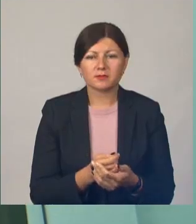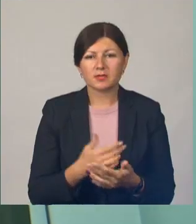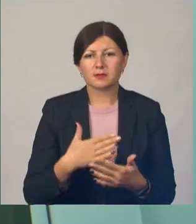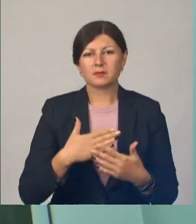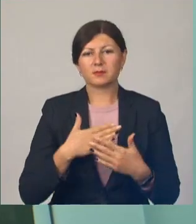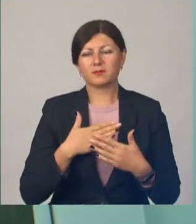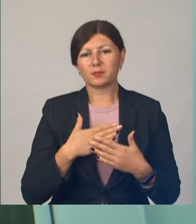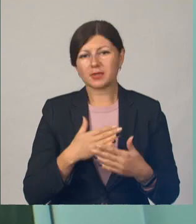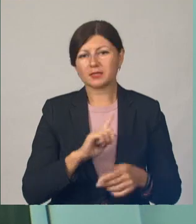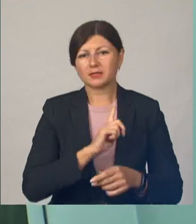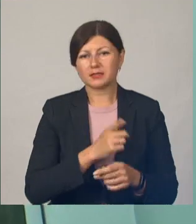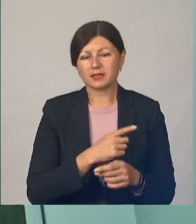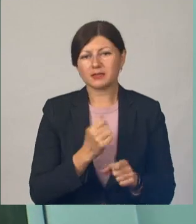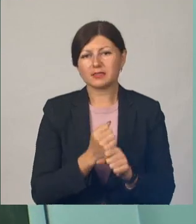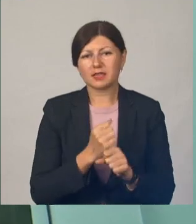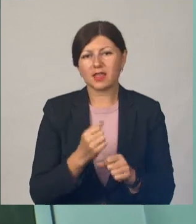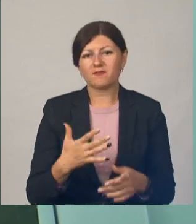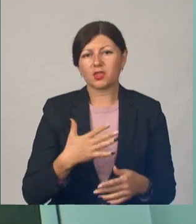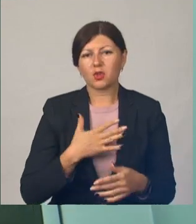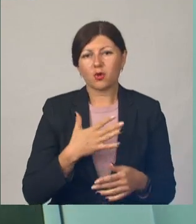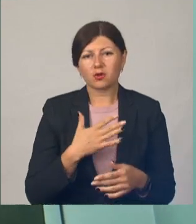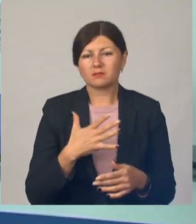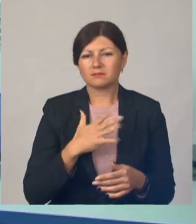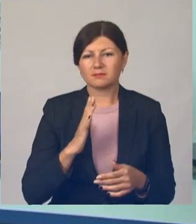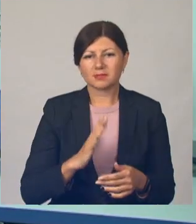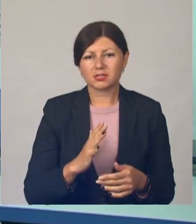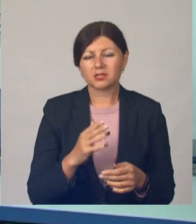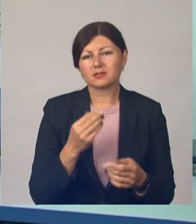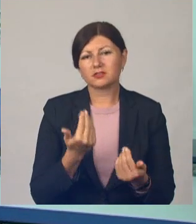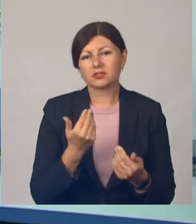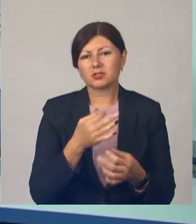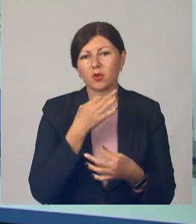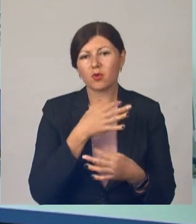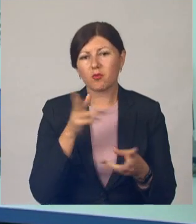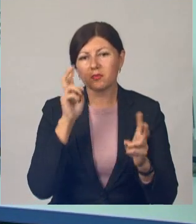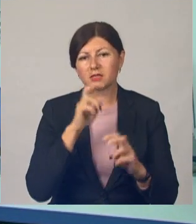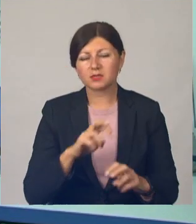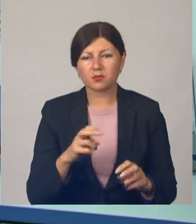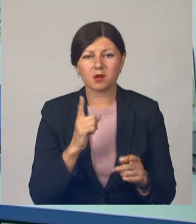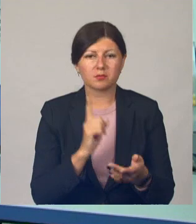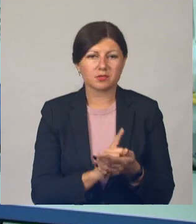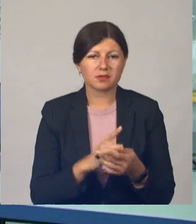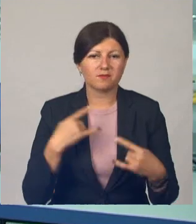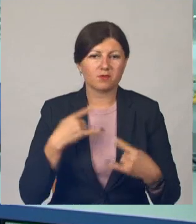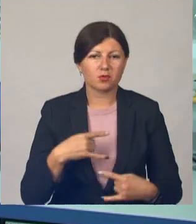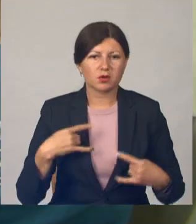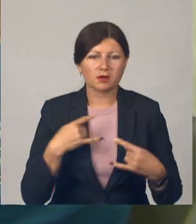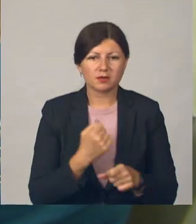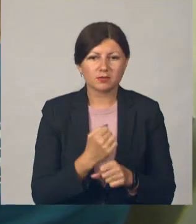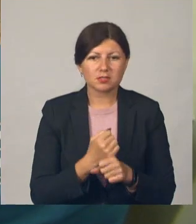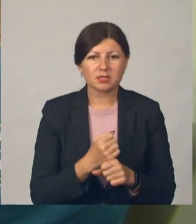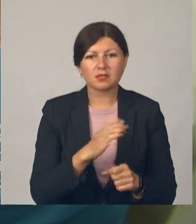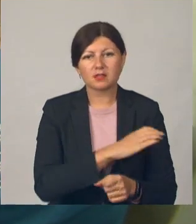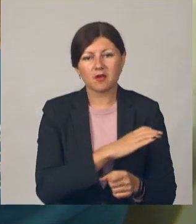плечики вперед, делаем вдох, не дышим. Основа основ любого медобследования – флюорография. После